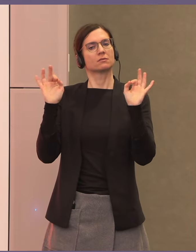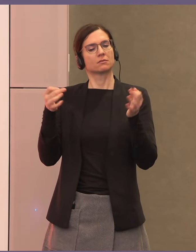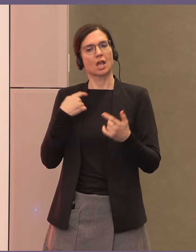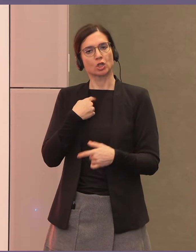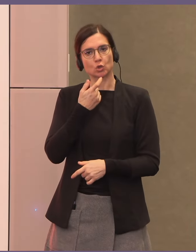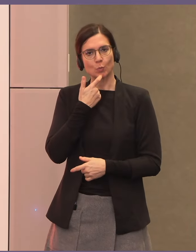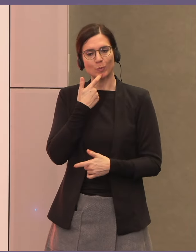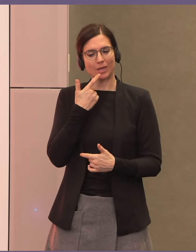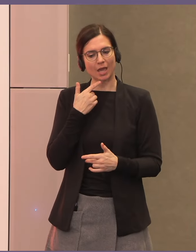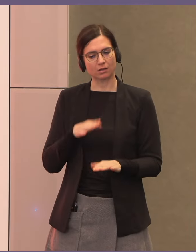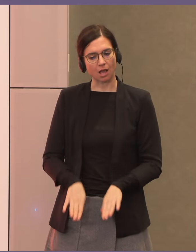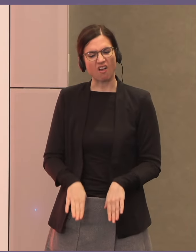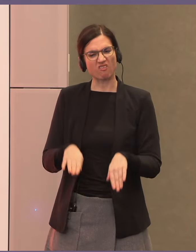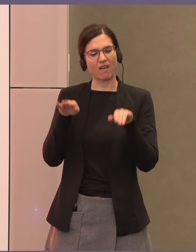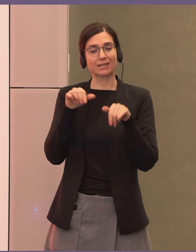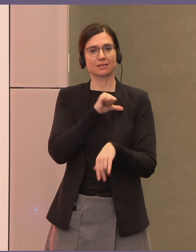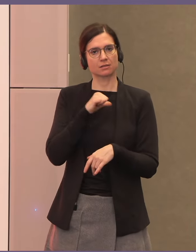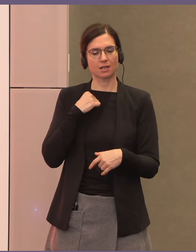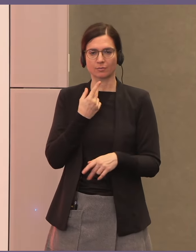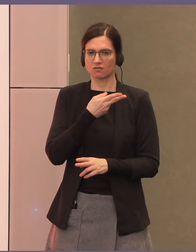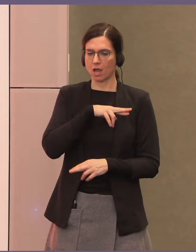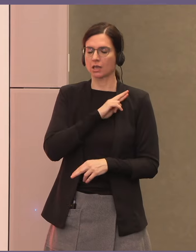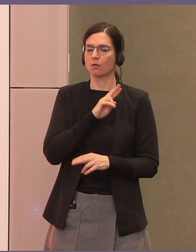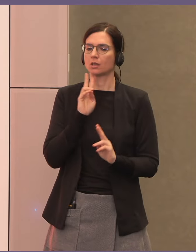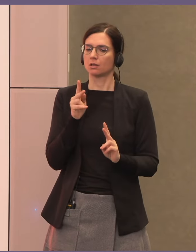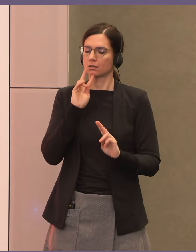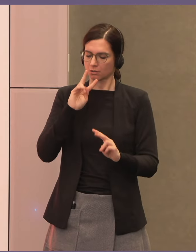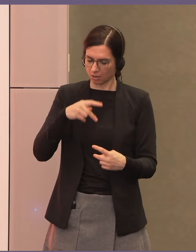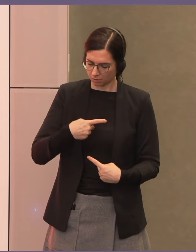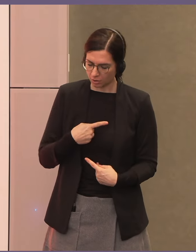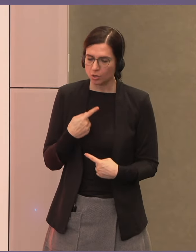werden, das sich selbstverantwortlich um sich kümmert,